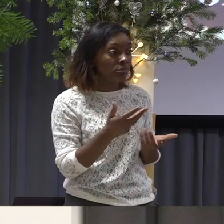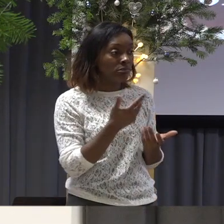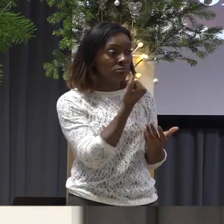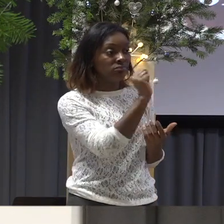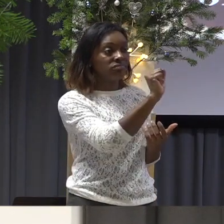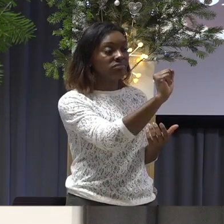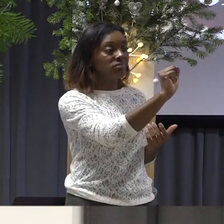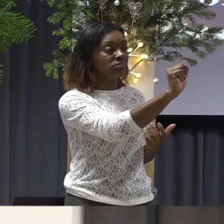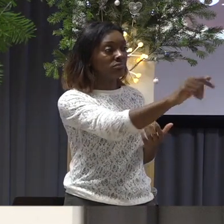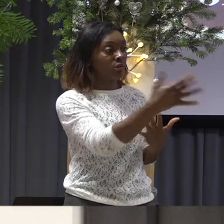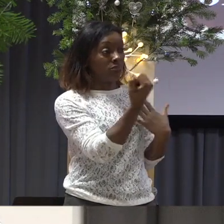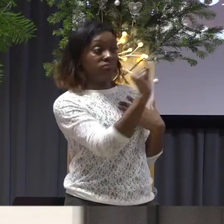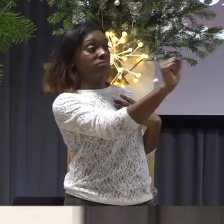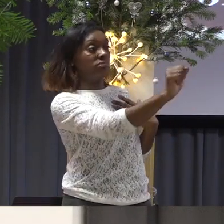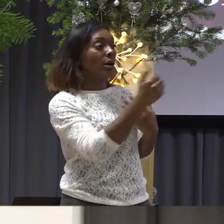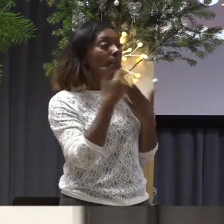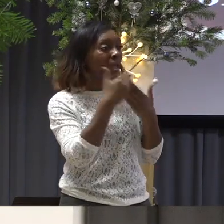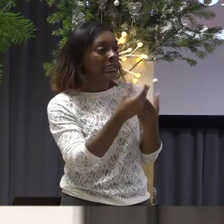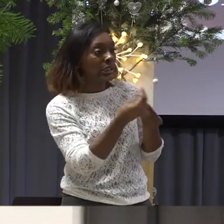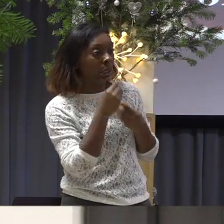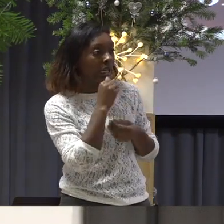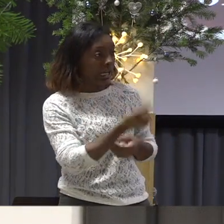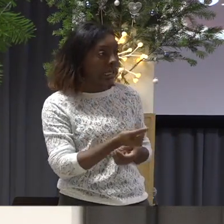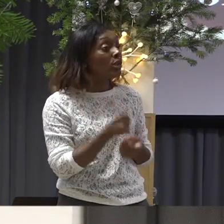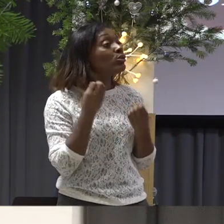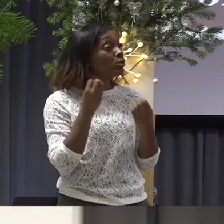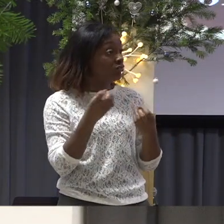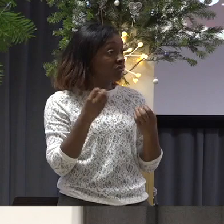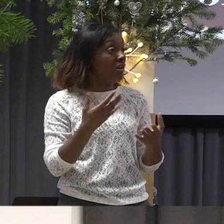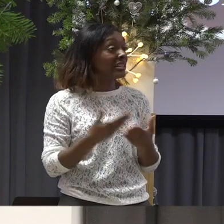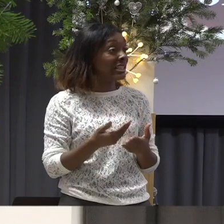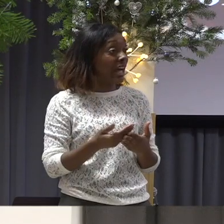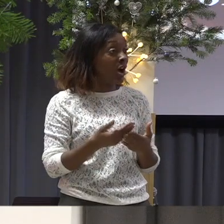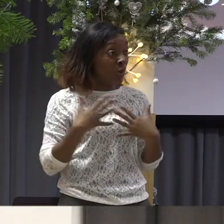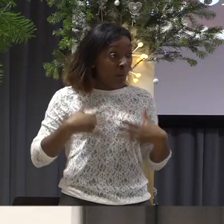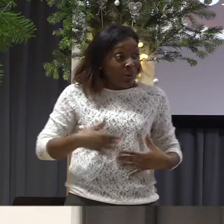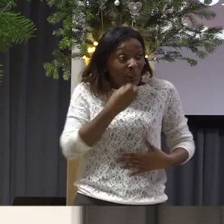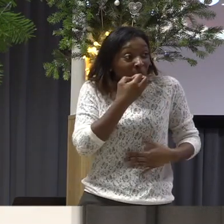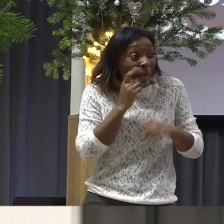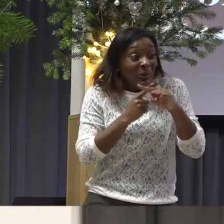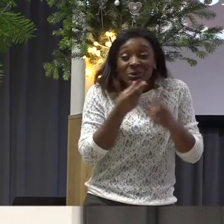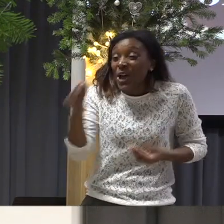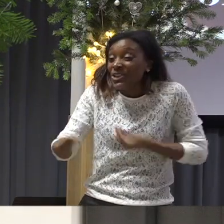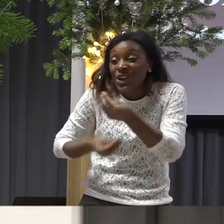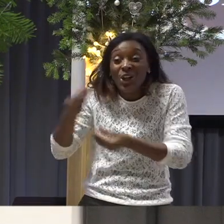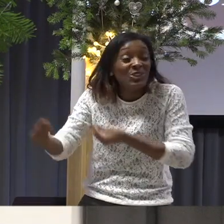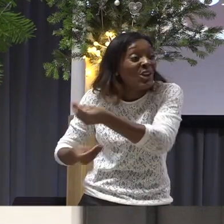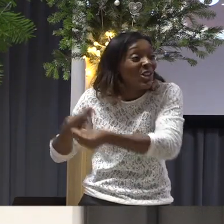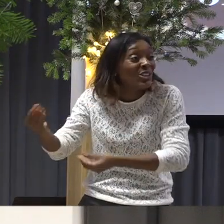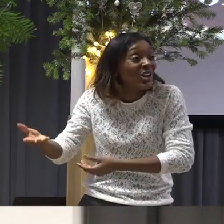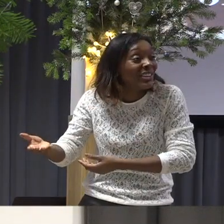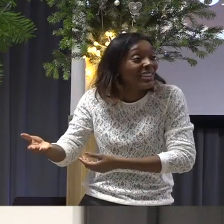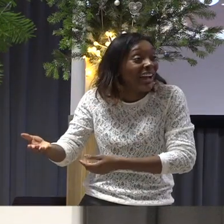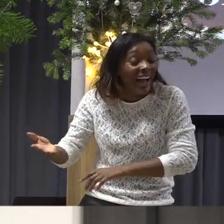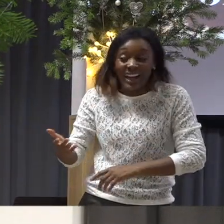Les plus grands bienfaits sont souvent récompensés d'ingratitude. Quelqu'un qui prie pour